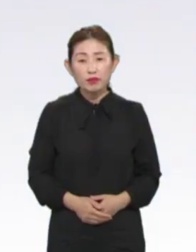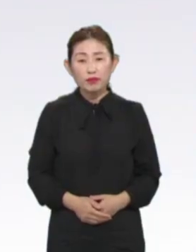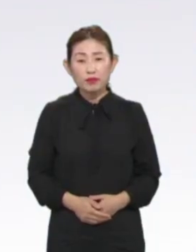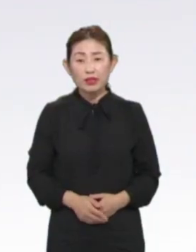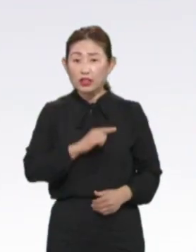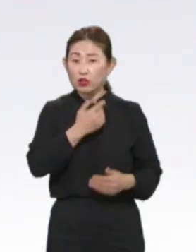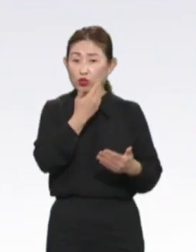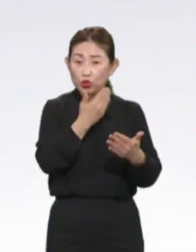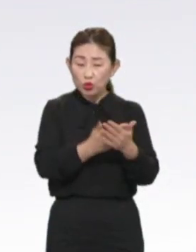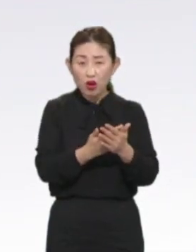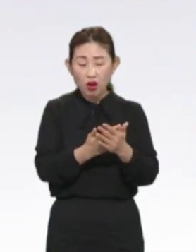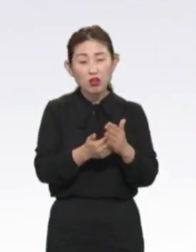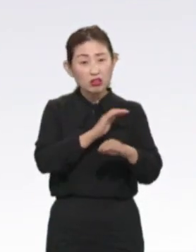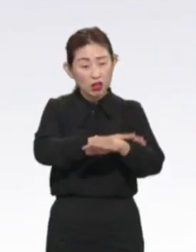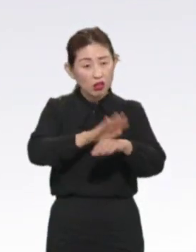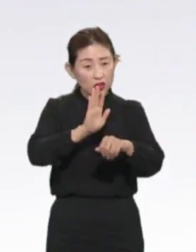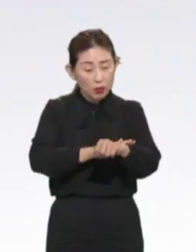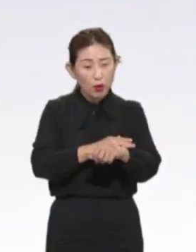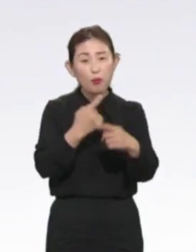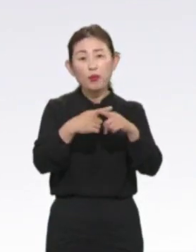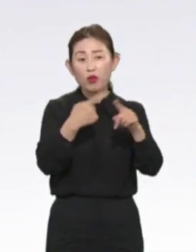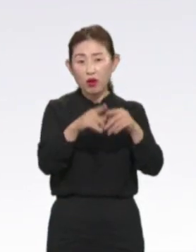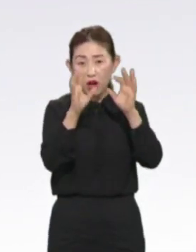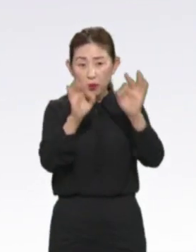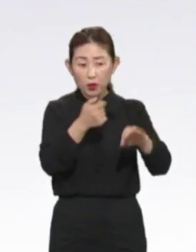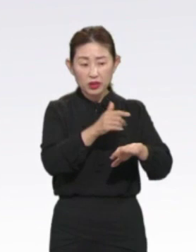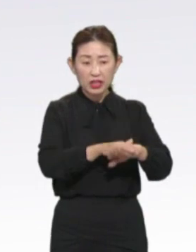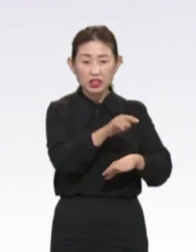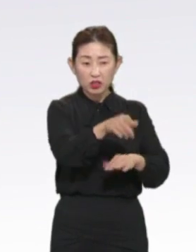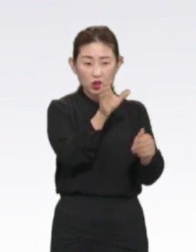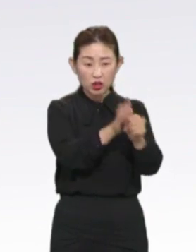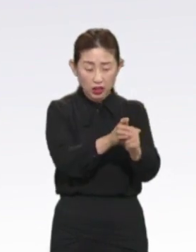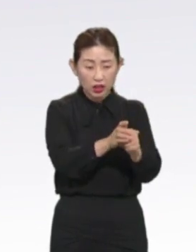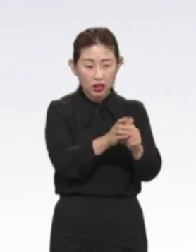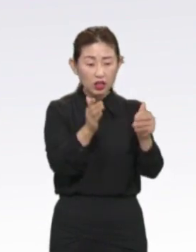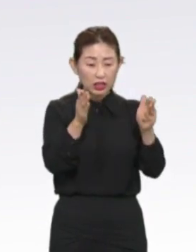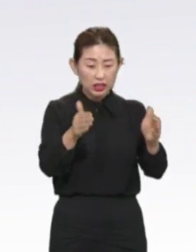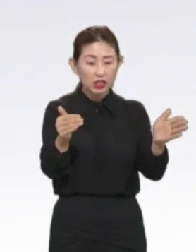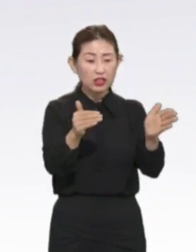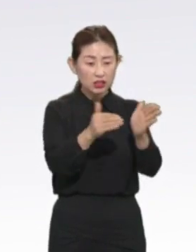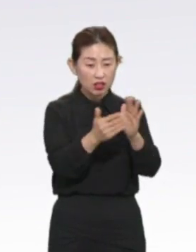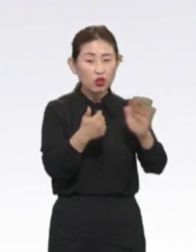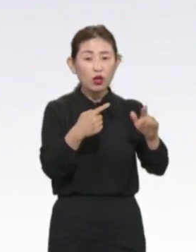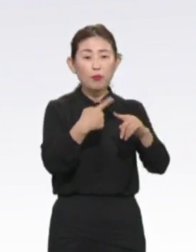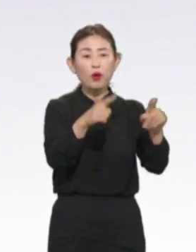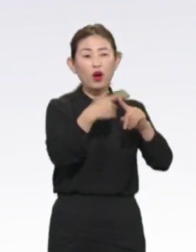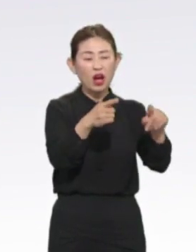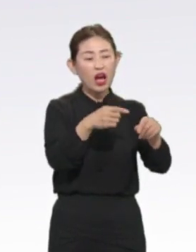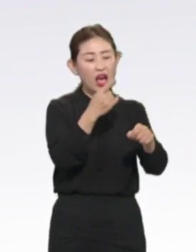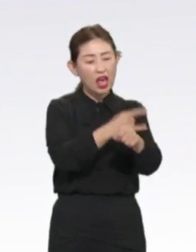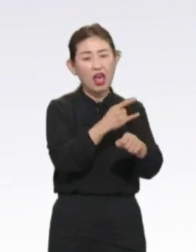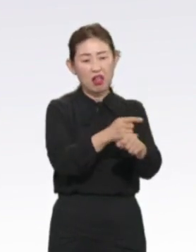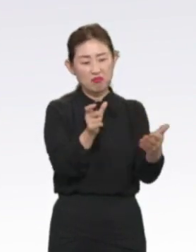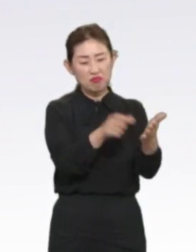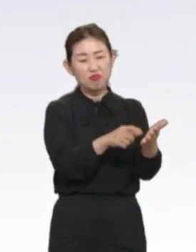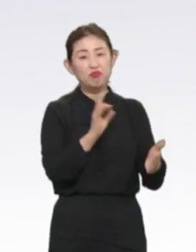가장 중요한 성과평가에 대한 항목을 살펴보면 대전은 위탁기간 만료 전까지 평가를 실시해야 한다고